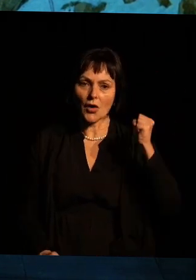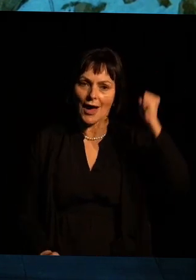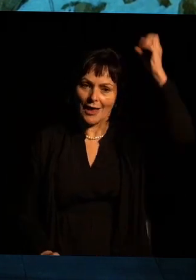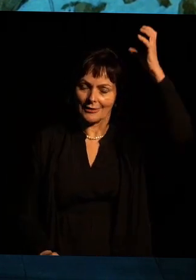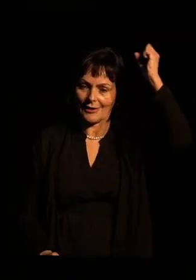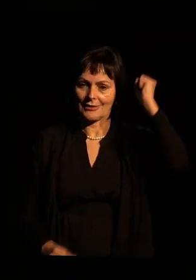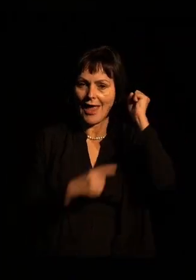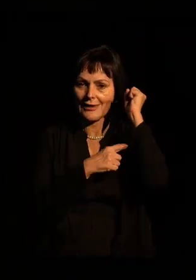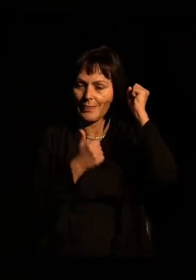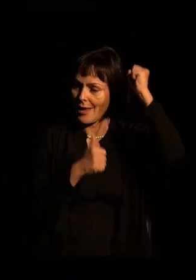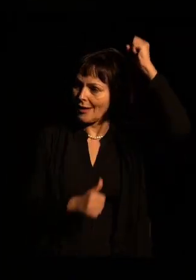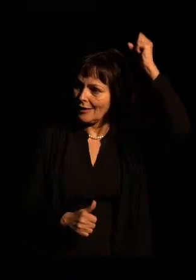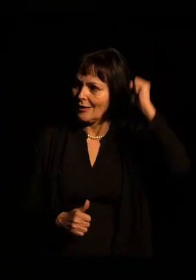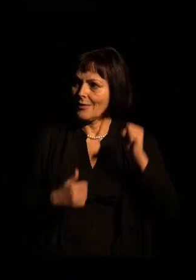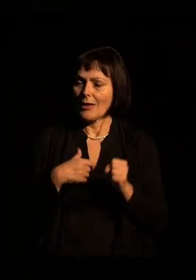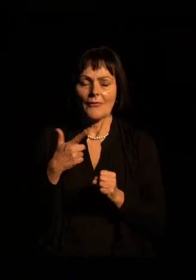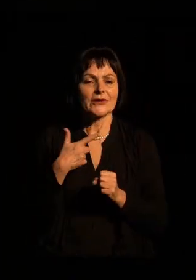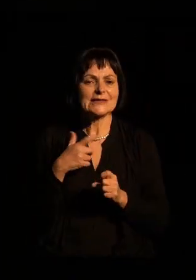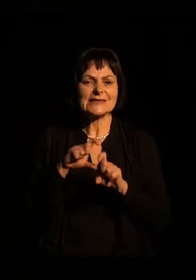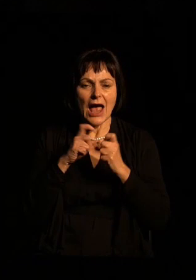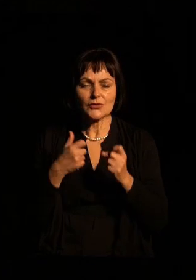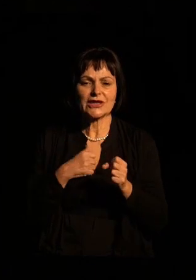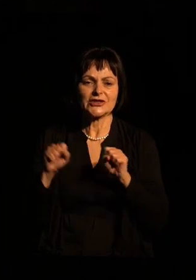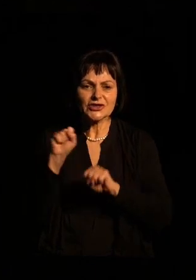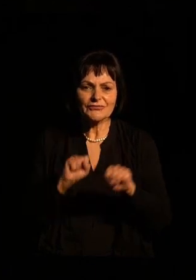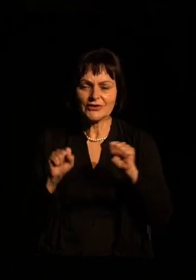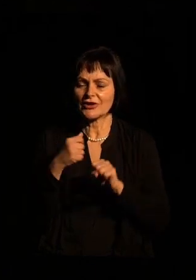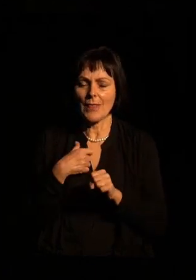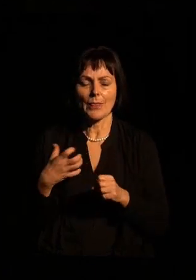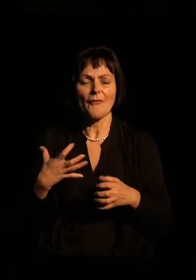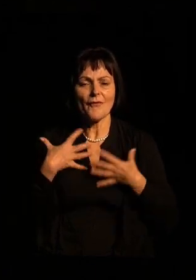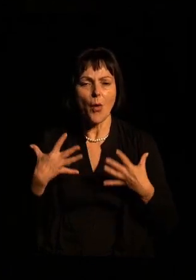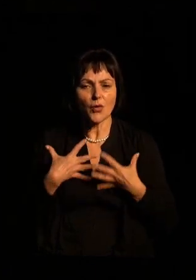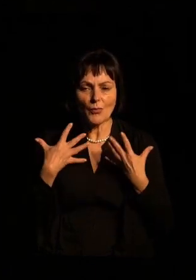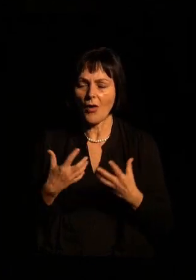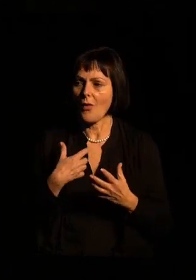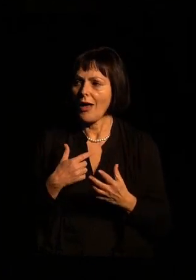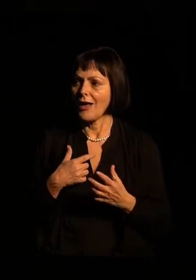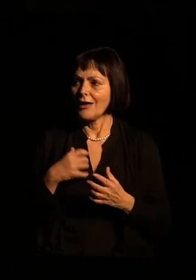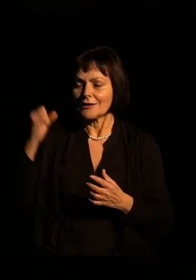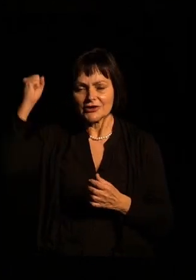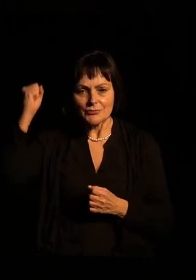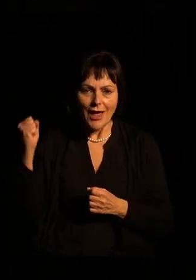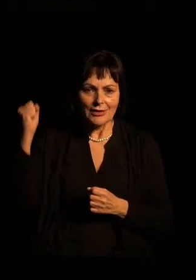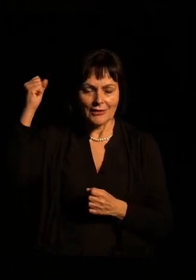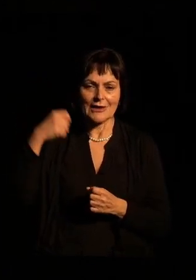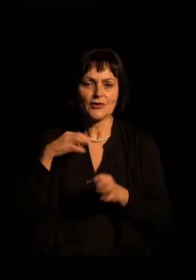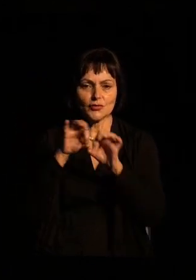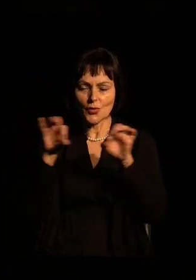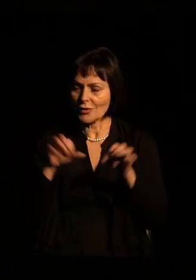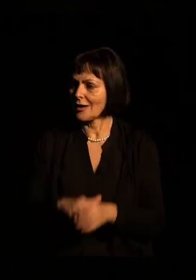tam Janusz nie marnował, prawda, cały czas czuwał nad swoją formą i gdzieś tam ze szmaty dawał na tych